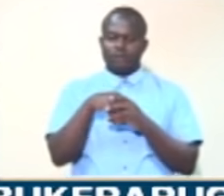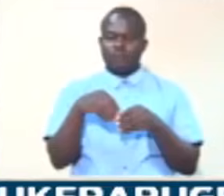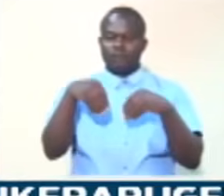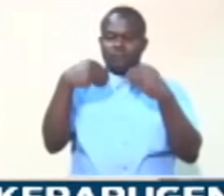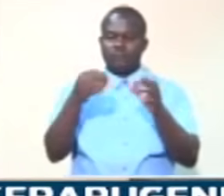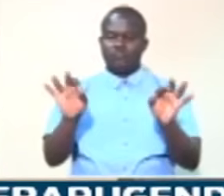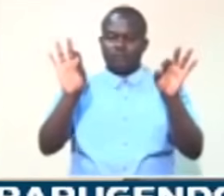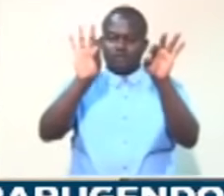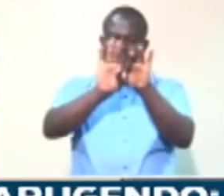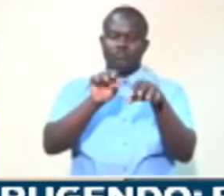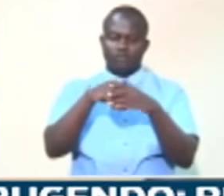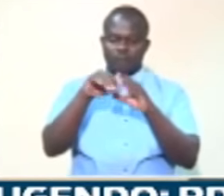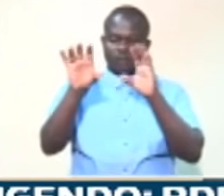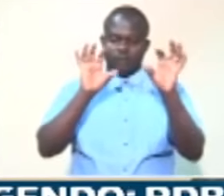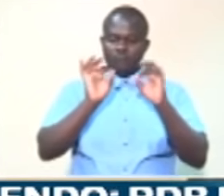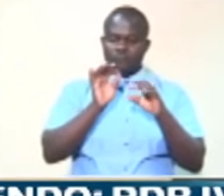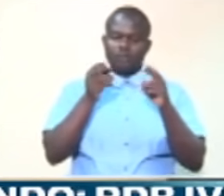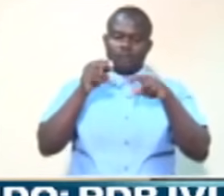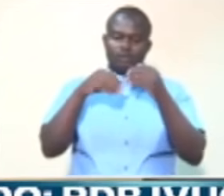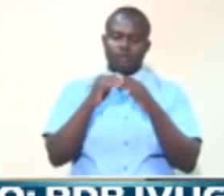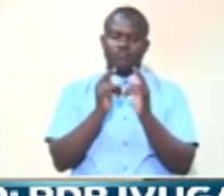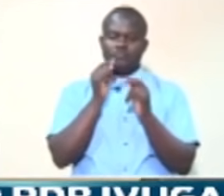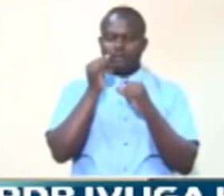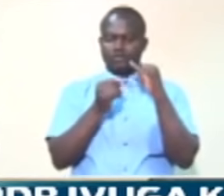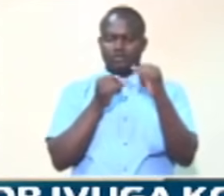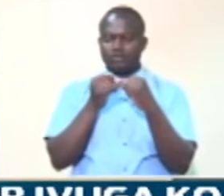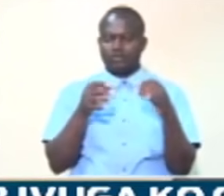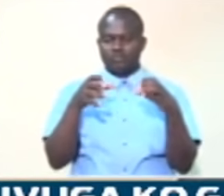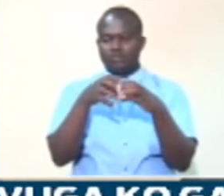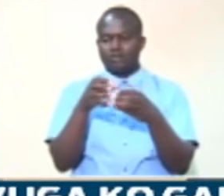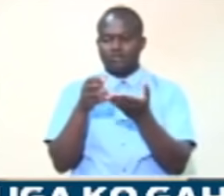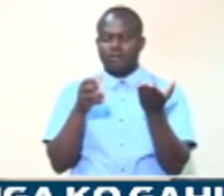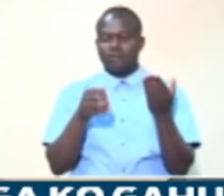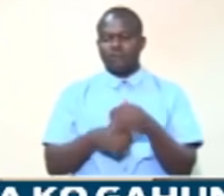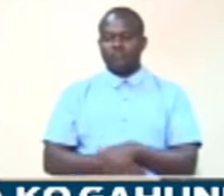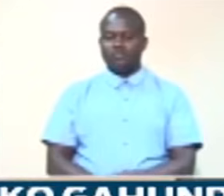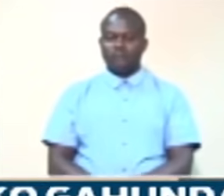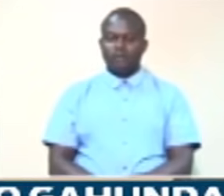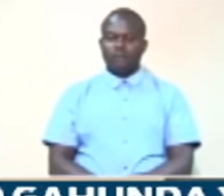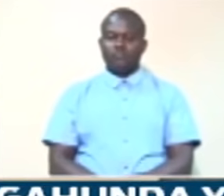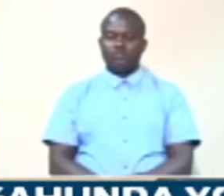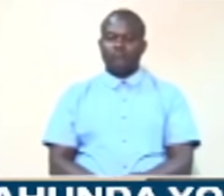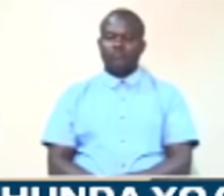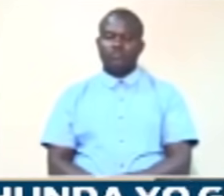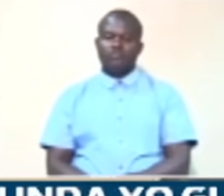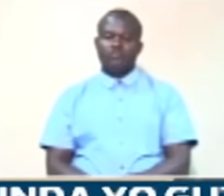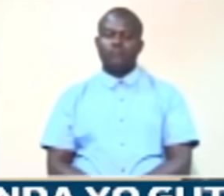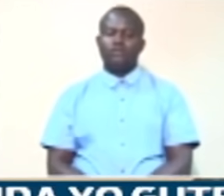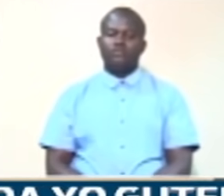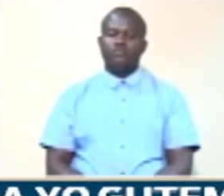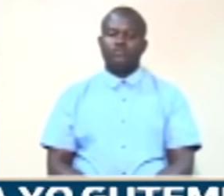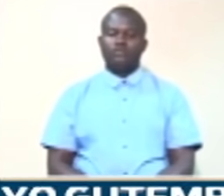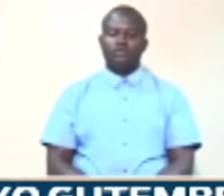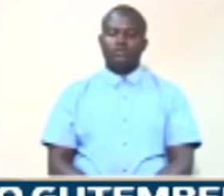bihabwa agaciro. Muguhitamo hazabera inama mpuzamahanga ihuza abaforomo that they are being considered